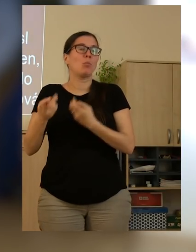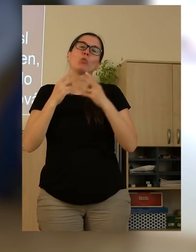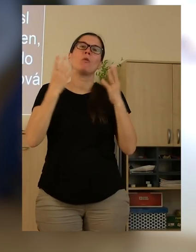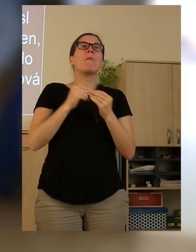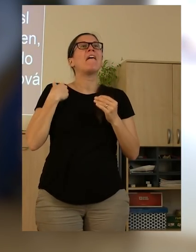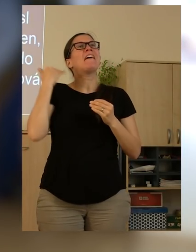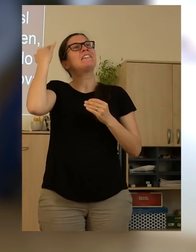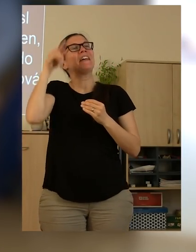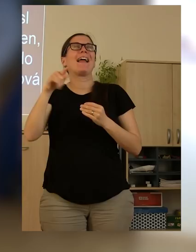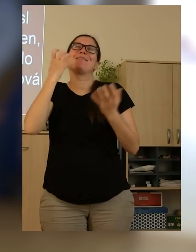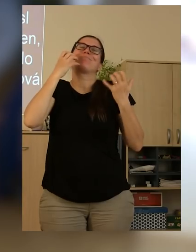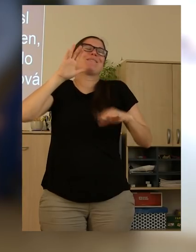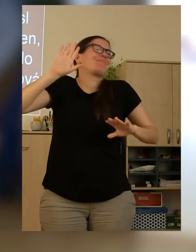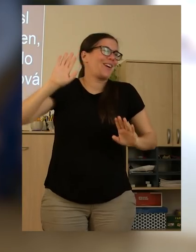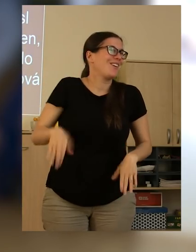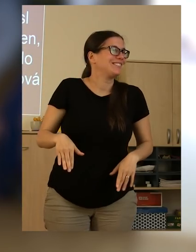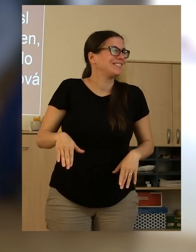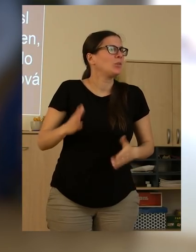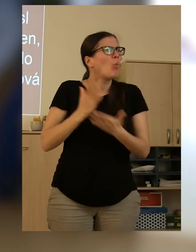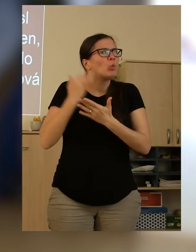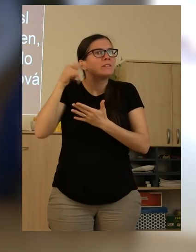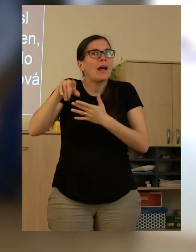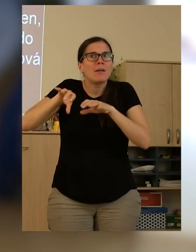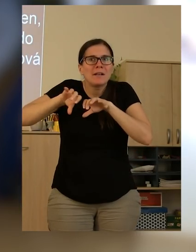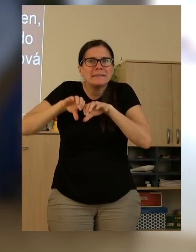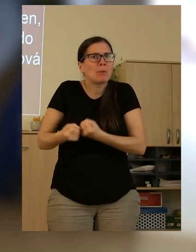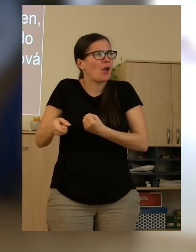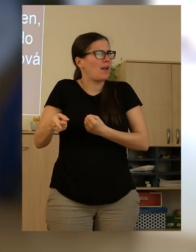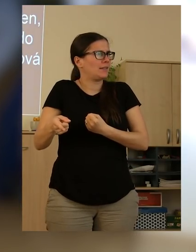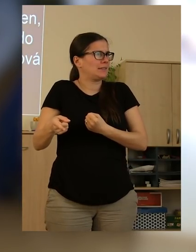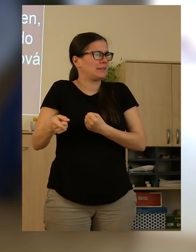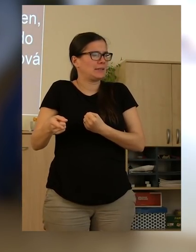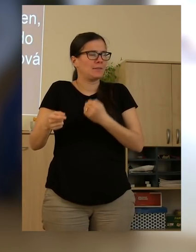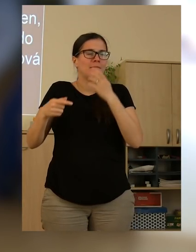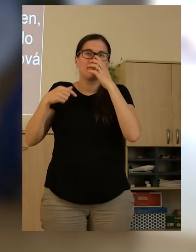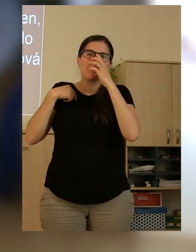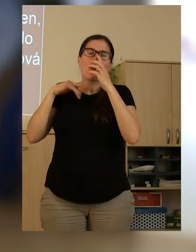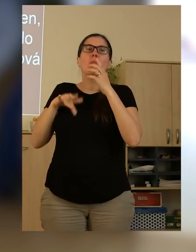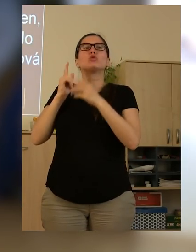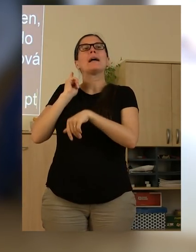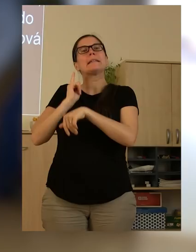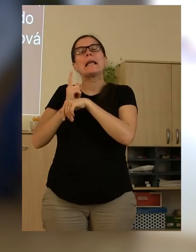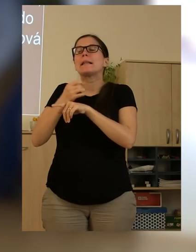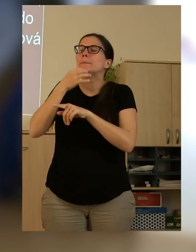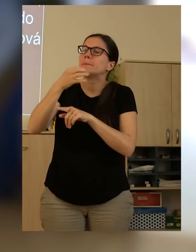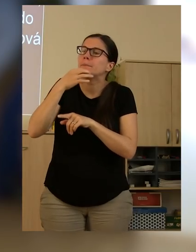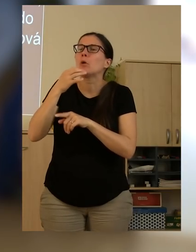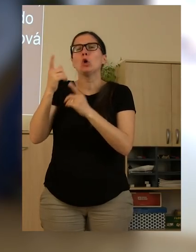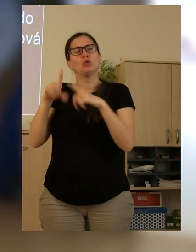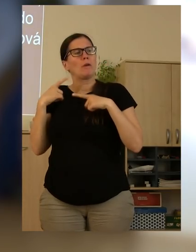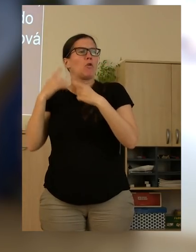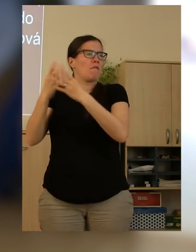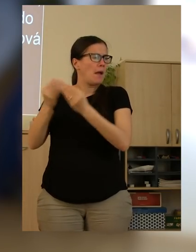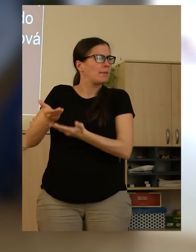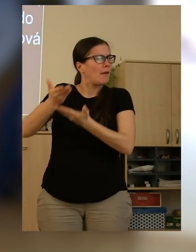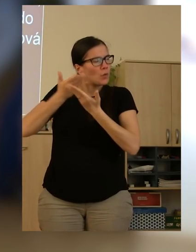mi strašně často, zažívám to, že se ptám svého klienta. On vylíčí svoji životní situaci a tyhle ty věci.